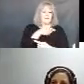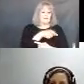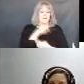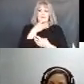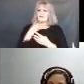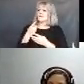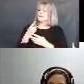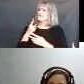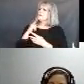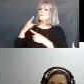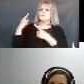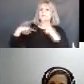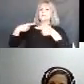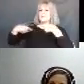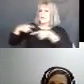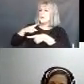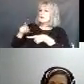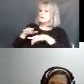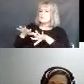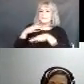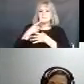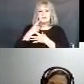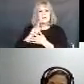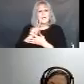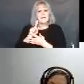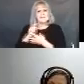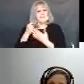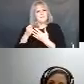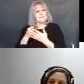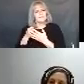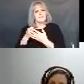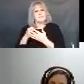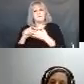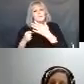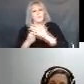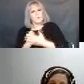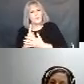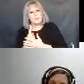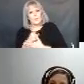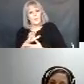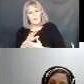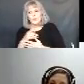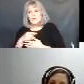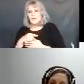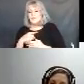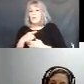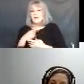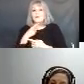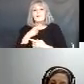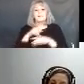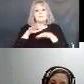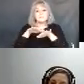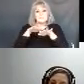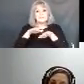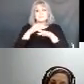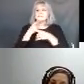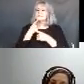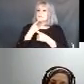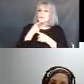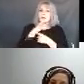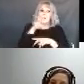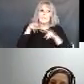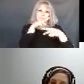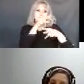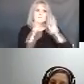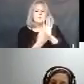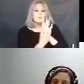Ok. En toe dreig hulle mos. En toe moet hulle, maar hulle moet hulle toe laat gaan, want die hele